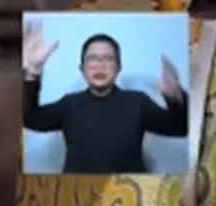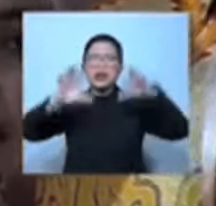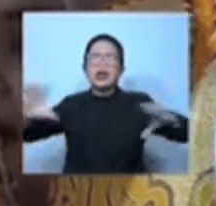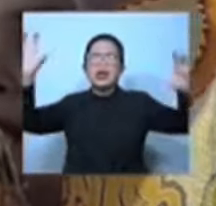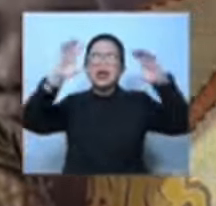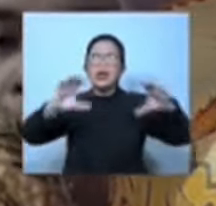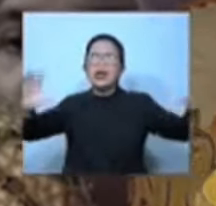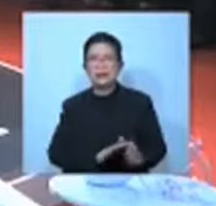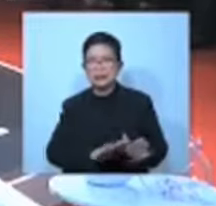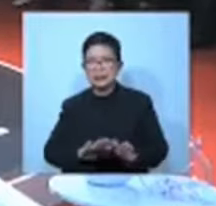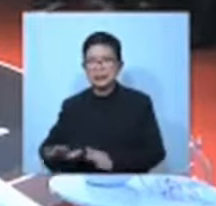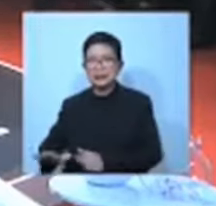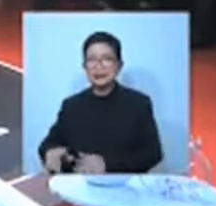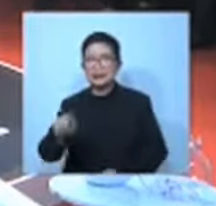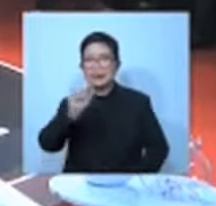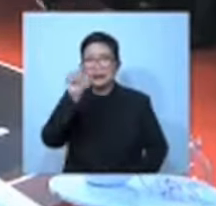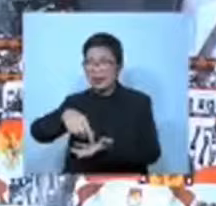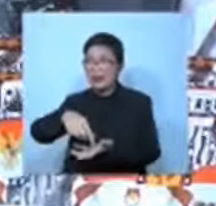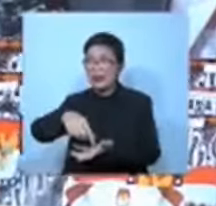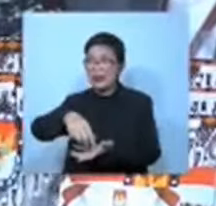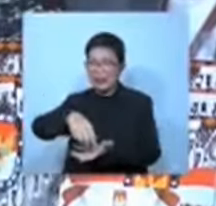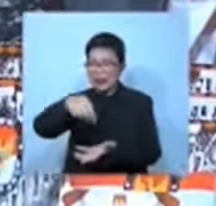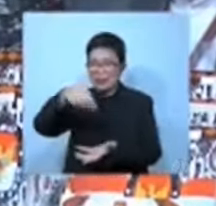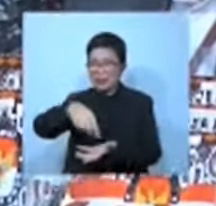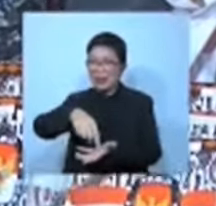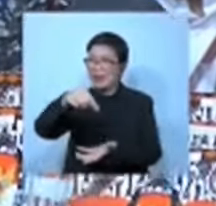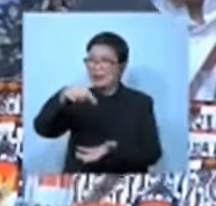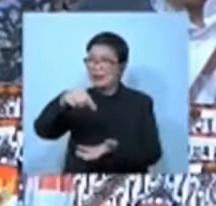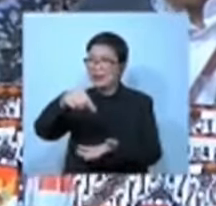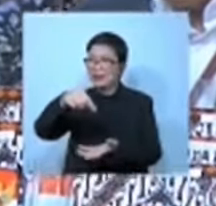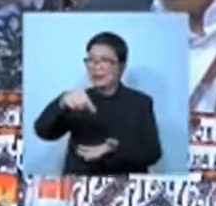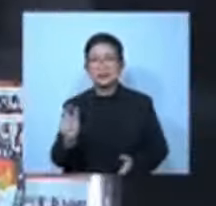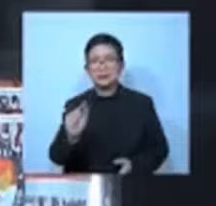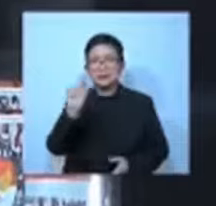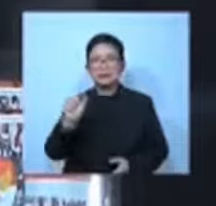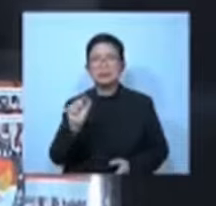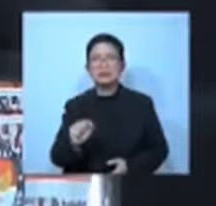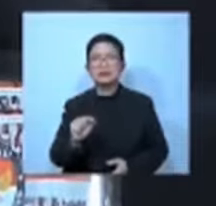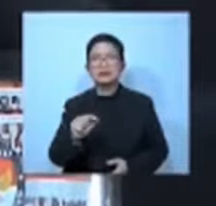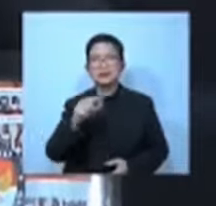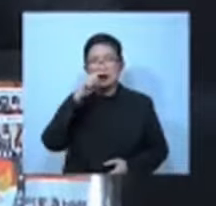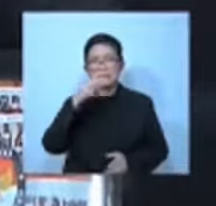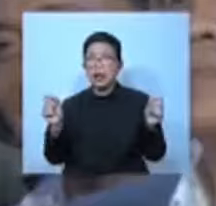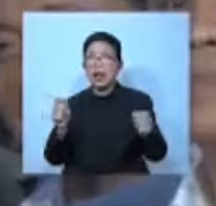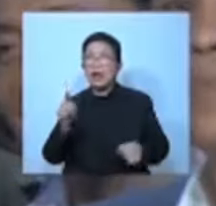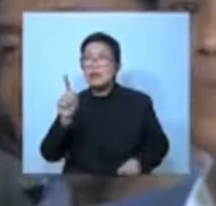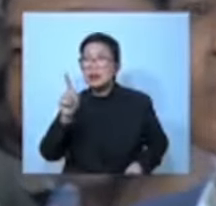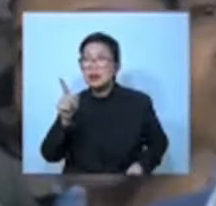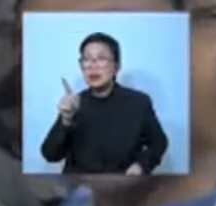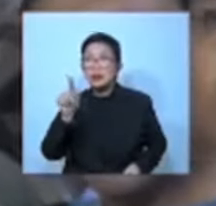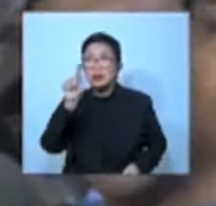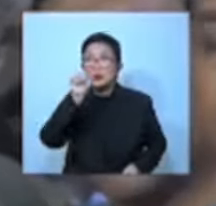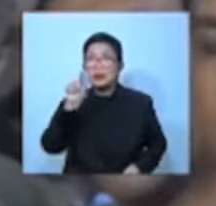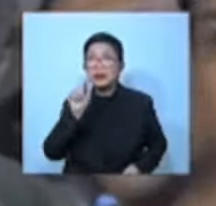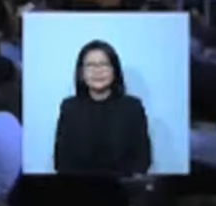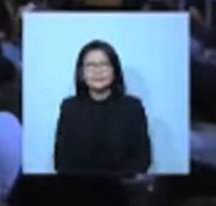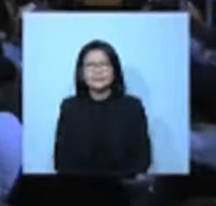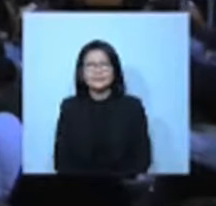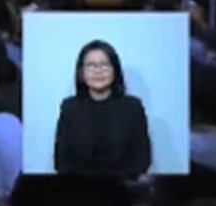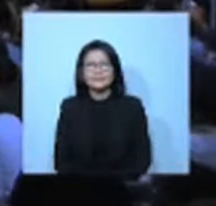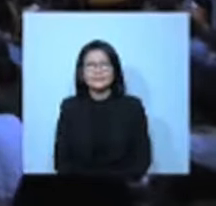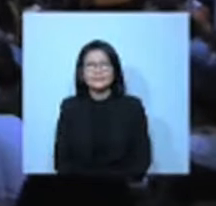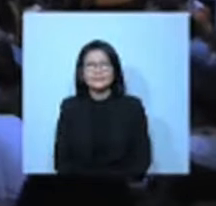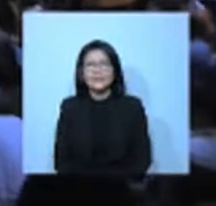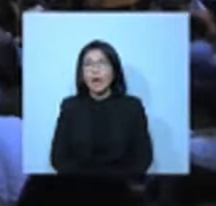kalinya debat yang akan berlangsung pada minggu 7 Januari mendatang hanya akan diikuti oleh calon presiden Istora